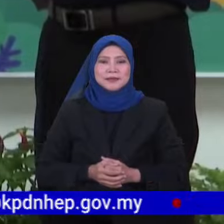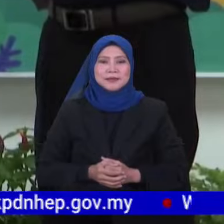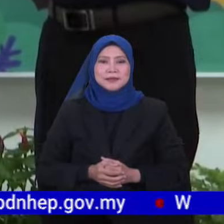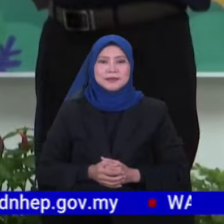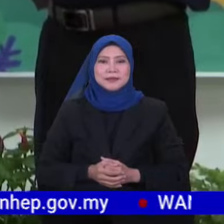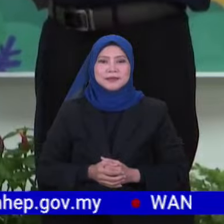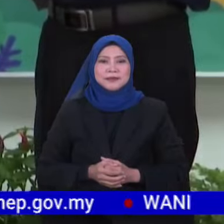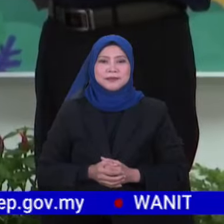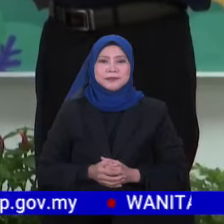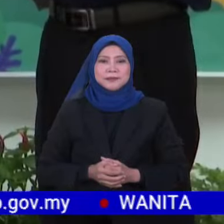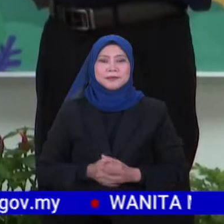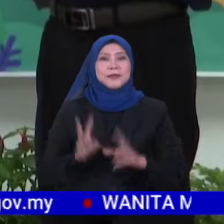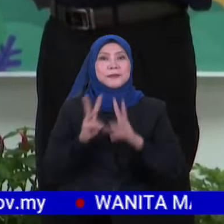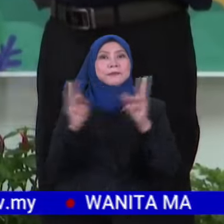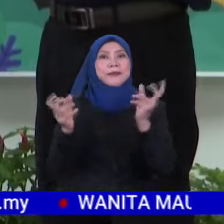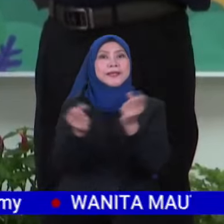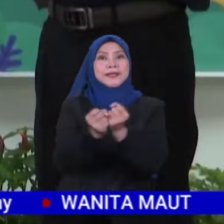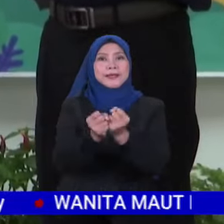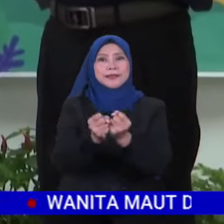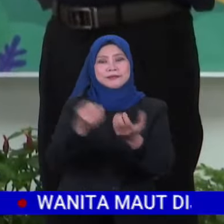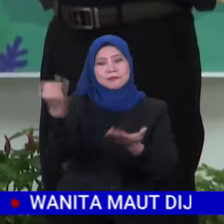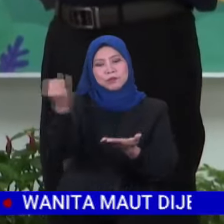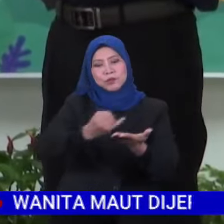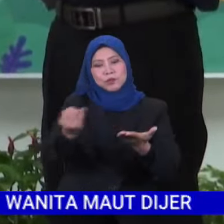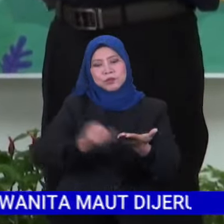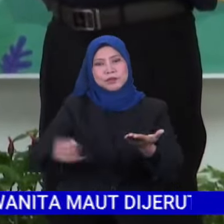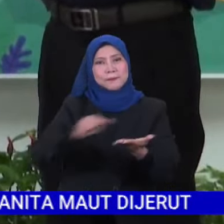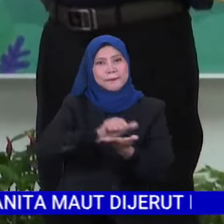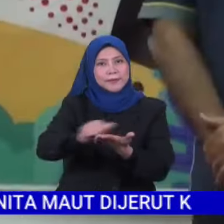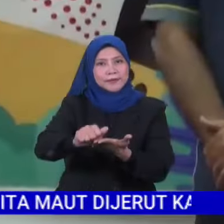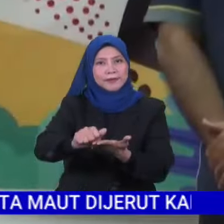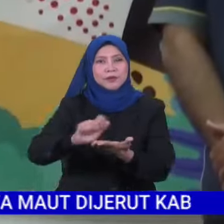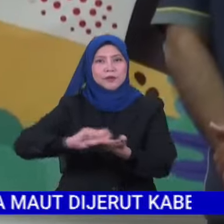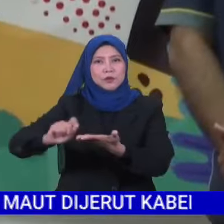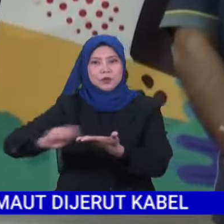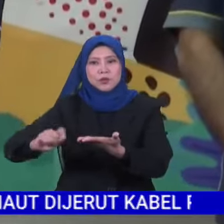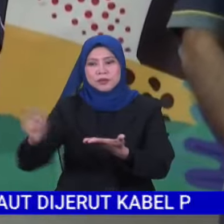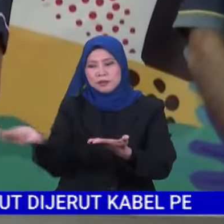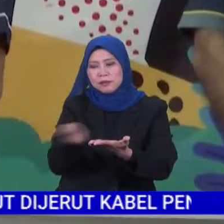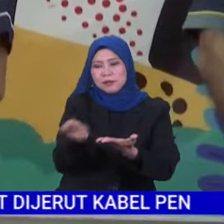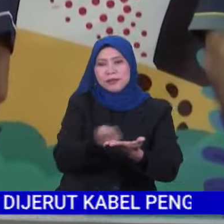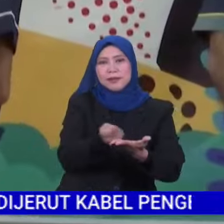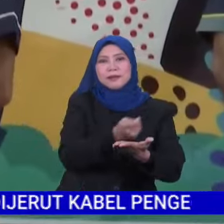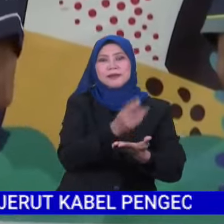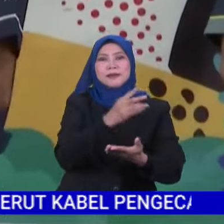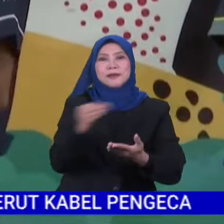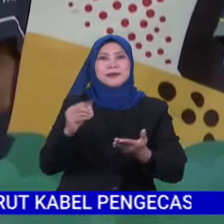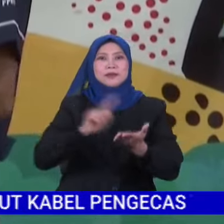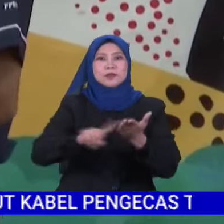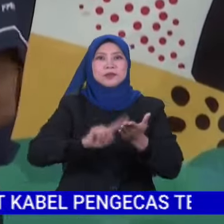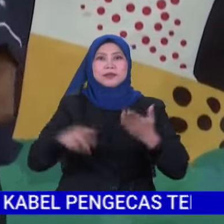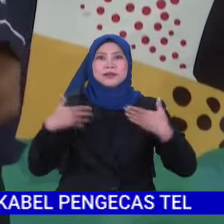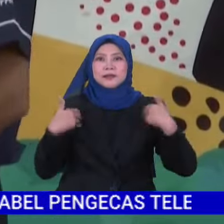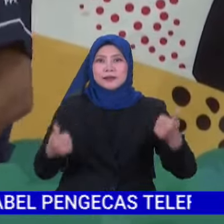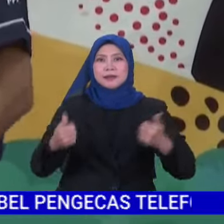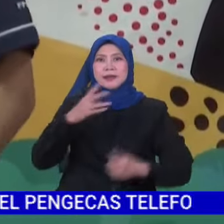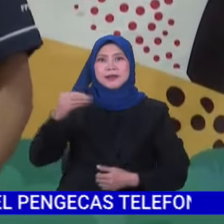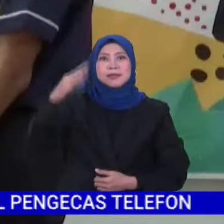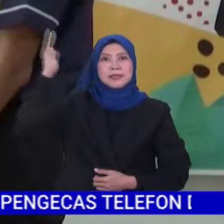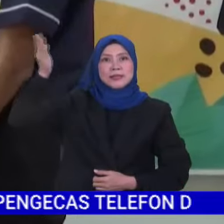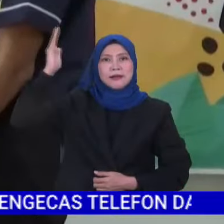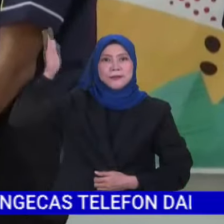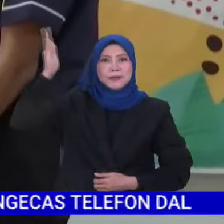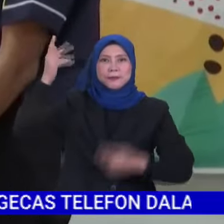kau turut di adegan bengkel mencanting batik menulis hot bengkel keusahawanan pemeriksaan kesehatan dan ceramah perdana